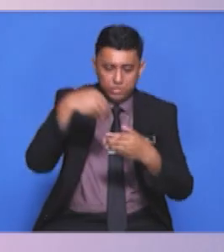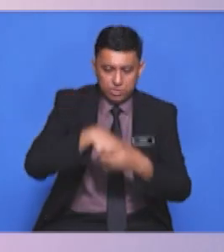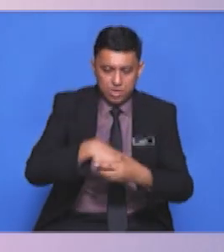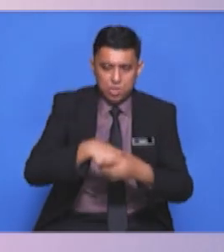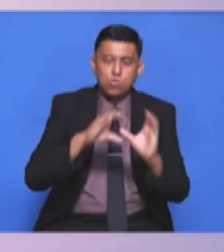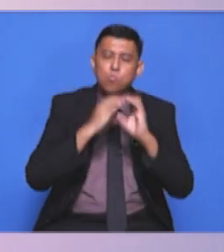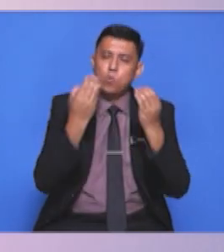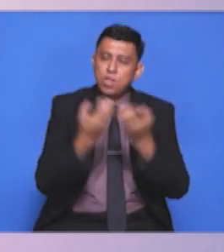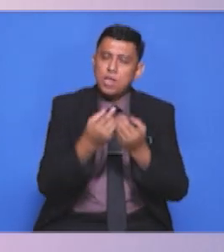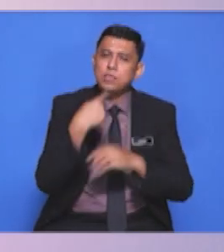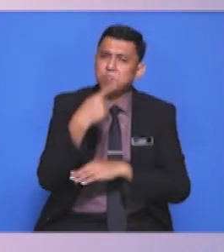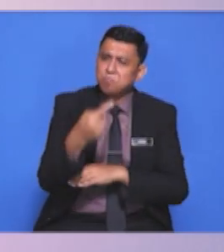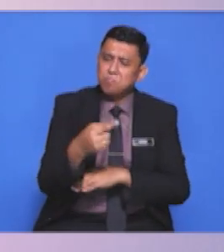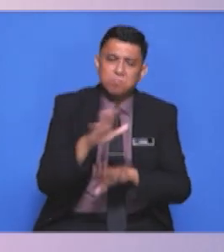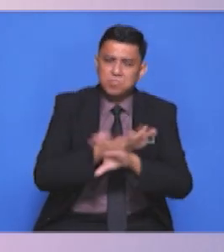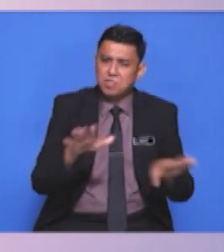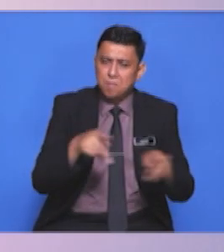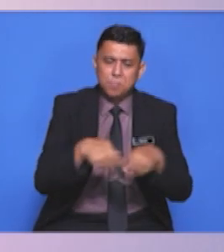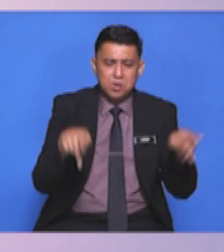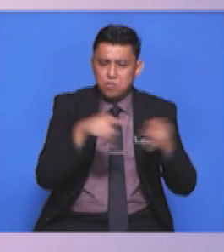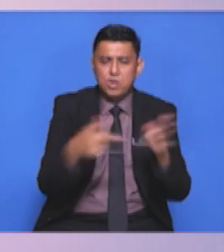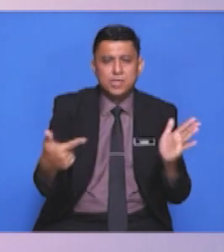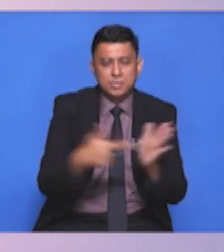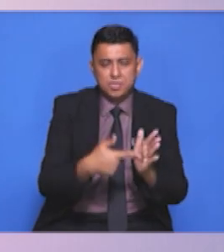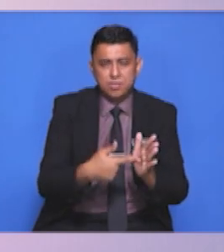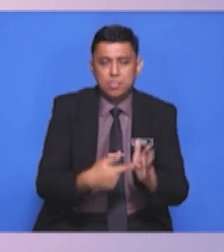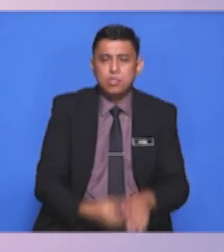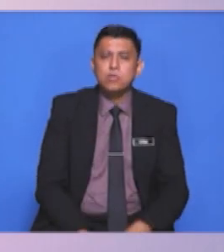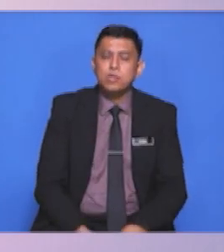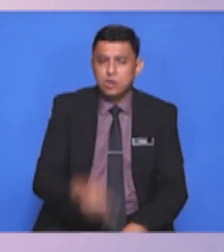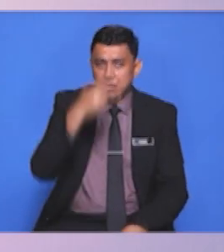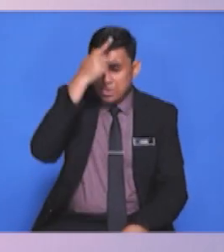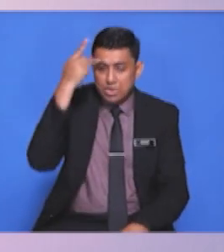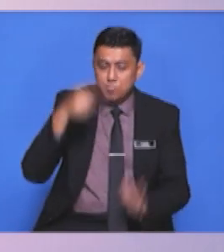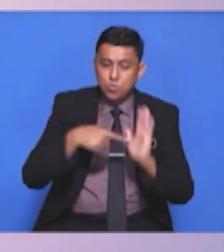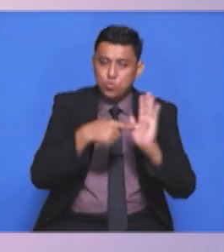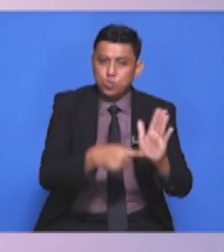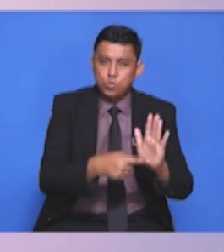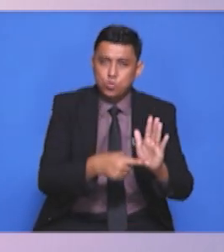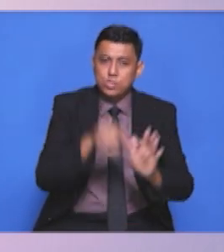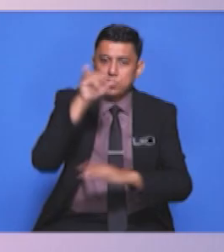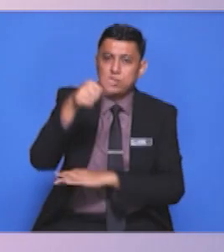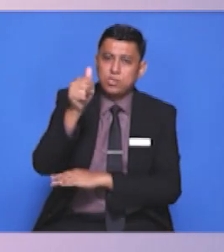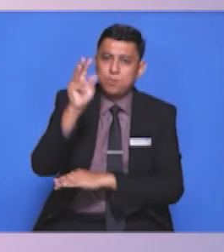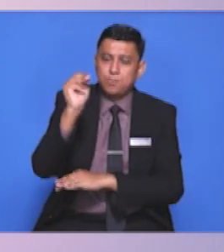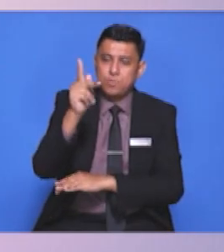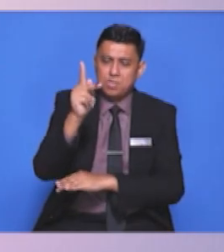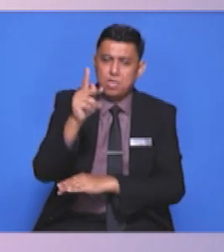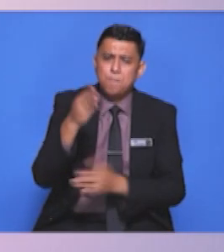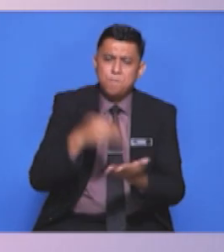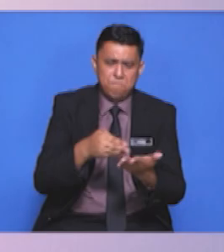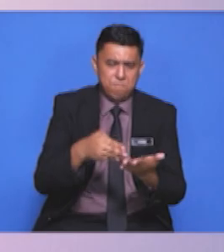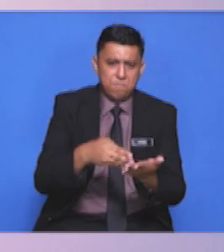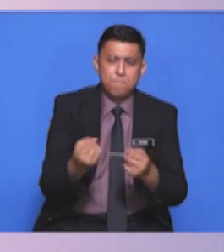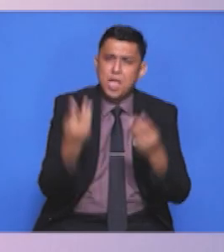ayat tersebut tidak diperlukan lagi karena sudah menunjukkan jamaah ataupun bilangan yang